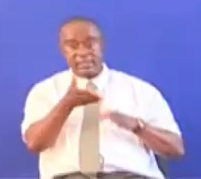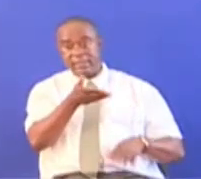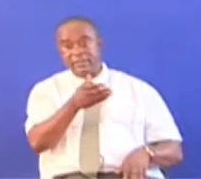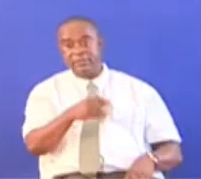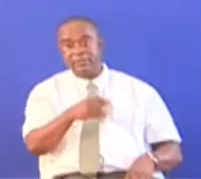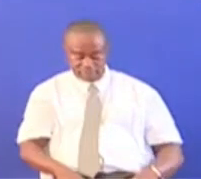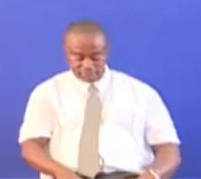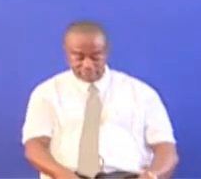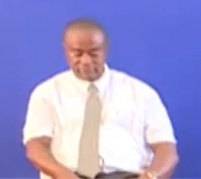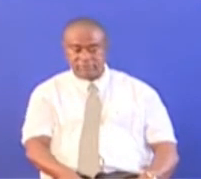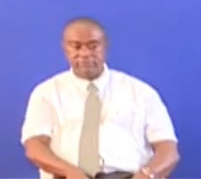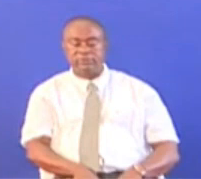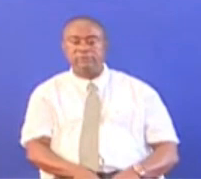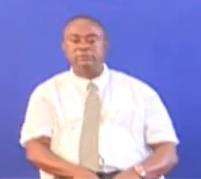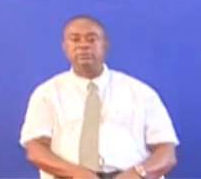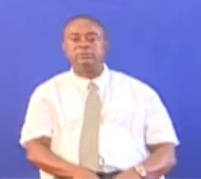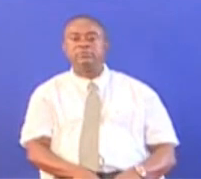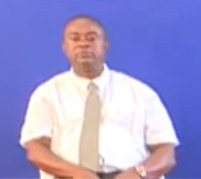Chapra.